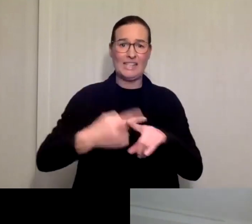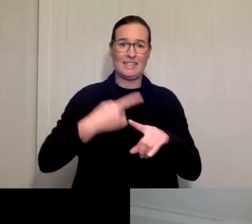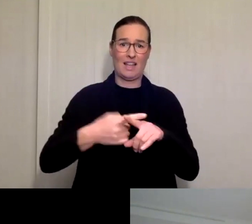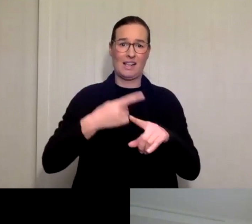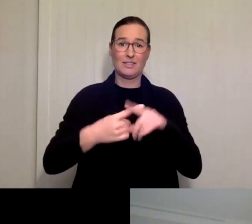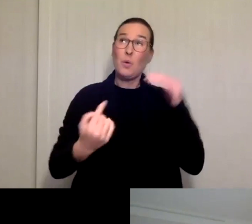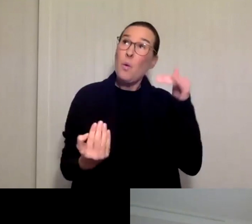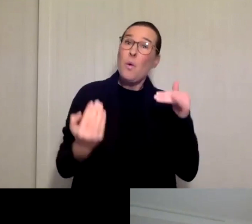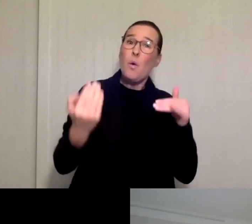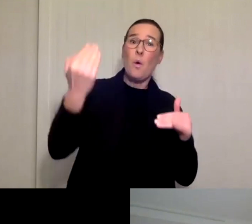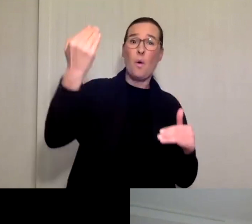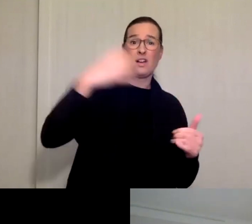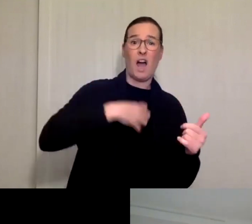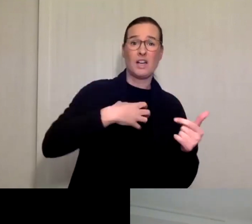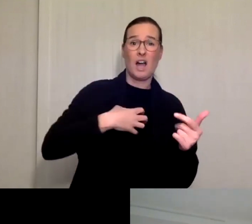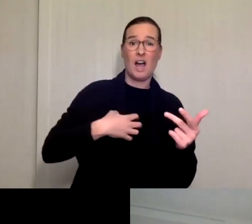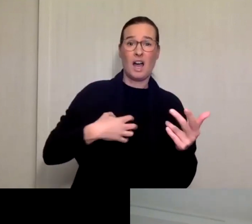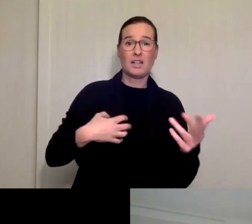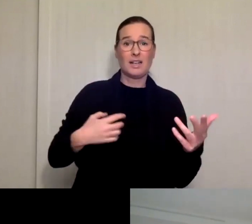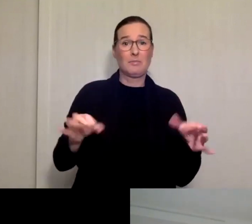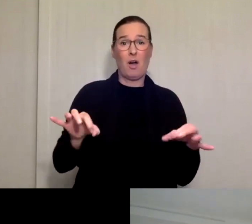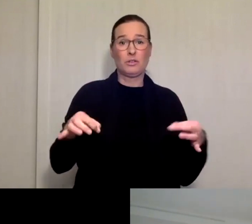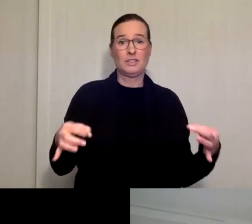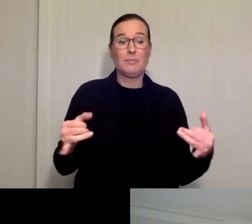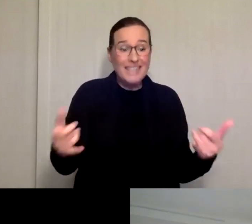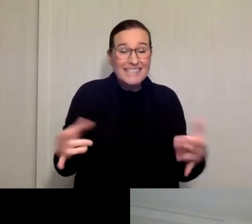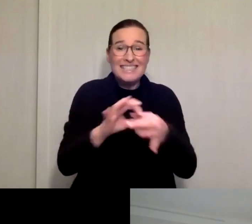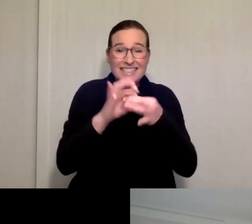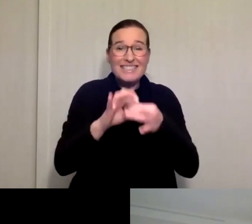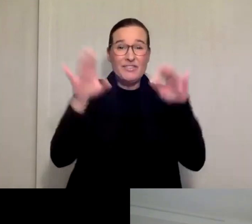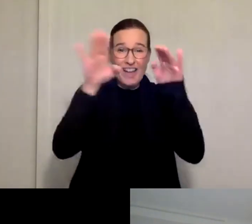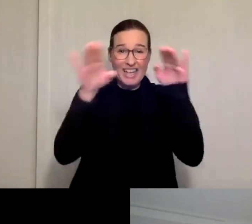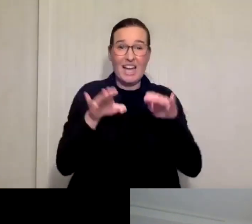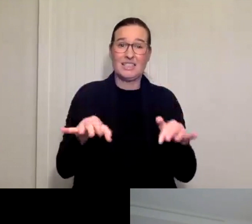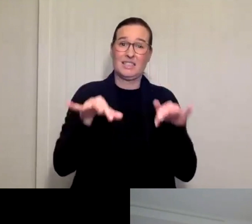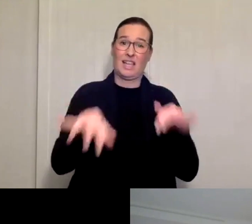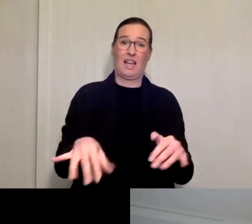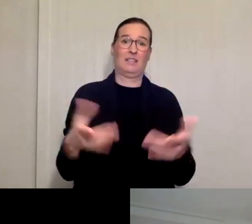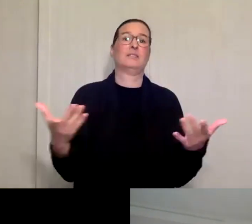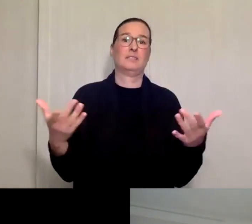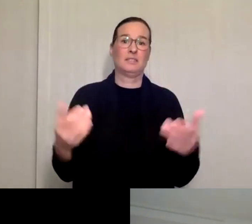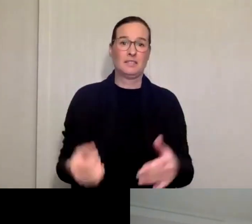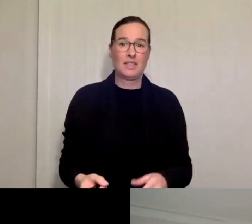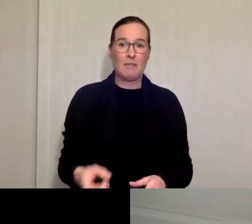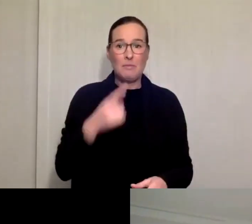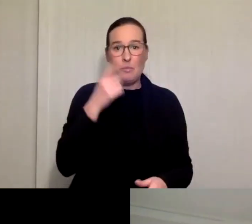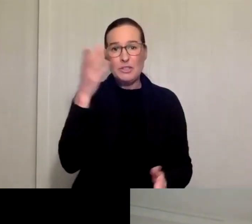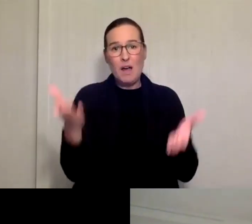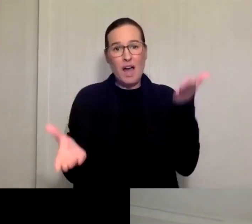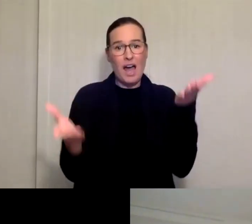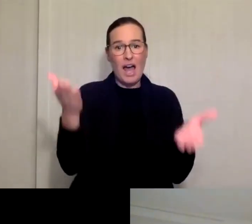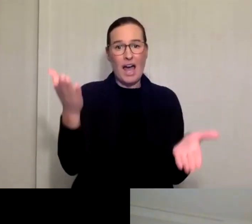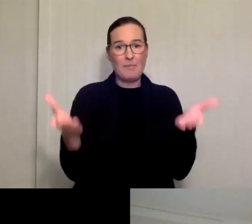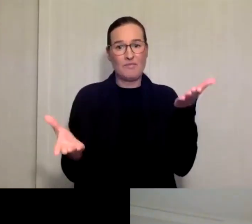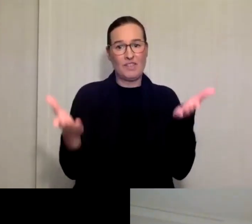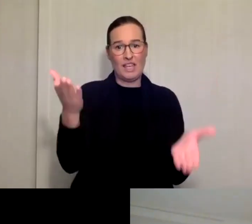müssen. Und jetzt kommt es genau zu Weihnachten. Auf der anderen Seite ist es ja immer eine Güterabwägung. Das ist auch ein Wort, was ich im letzten